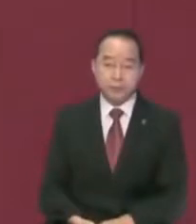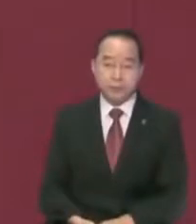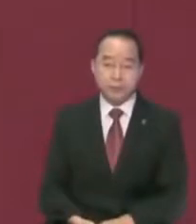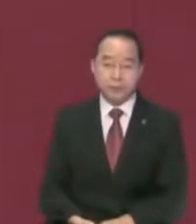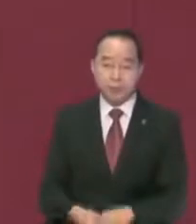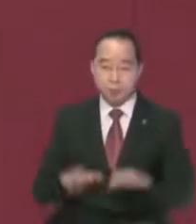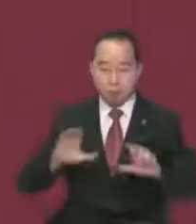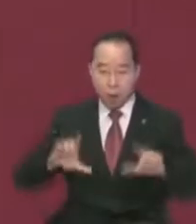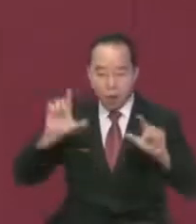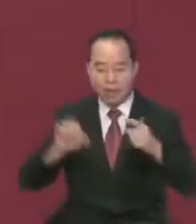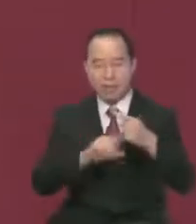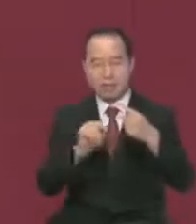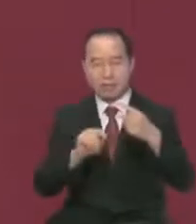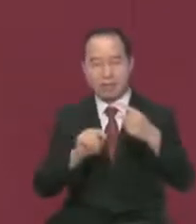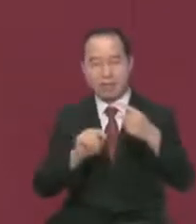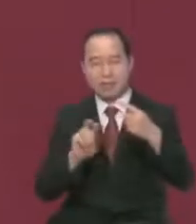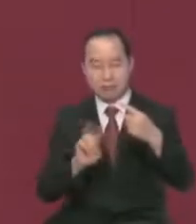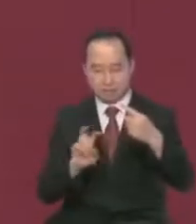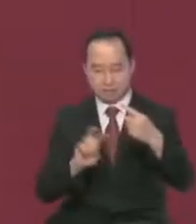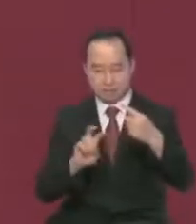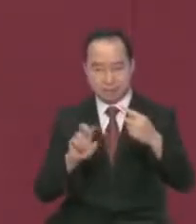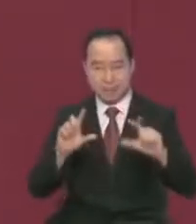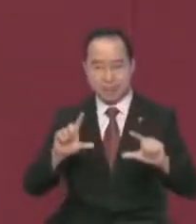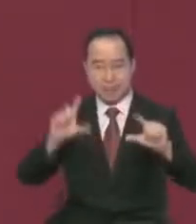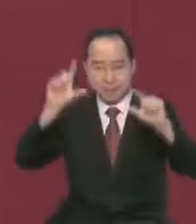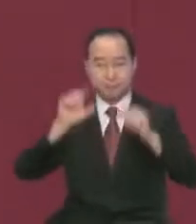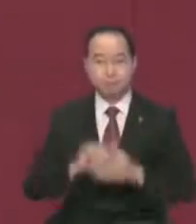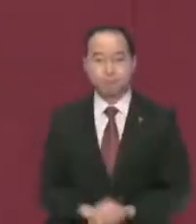올해 1월 20일,